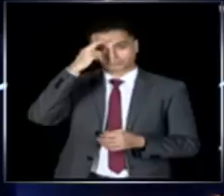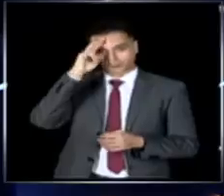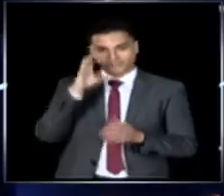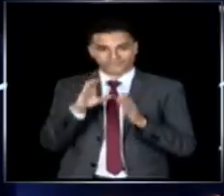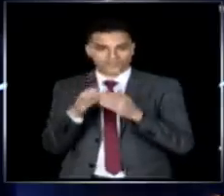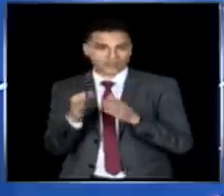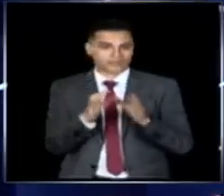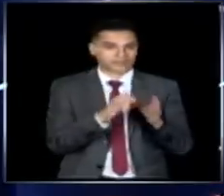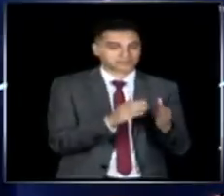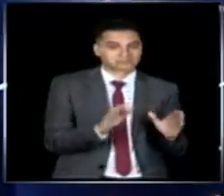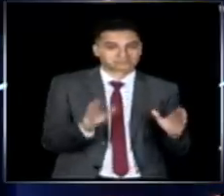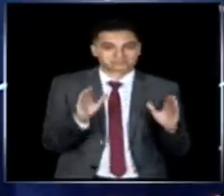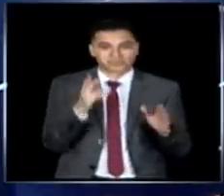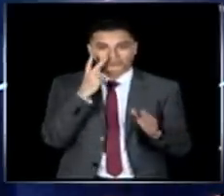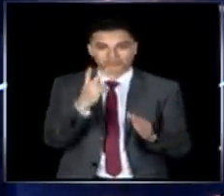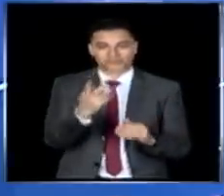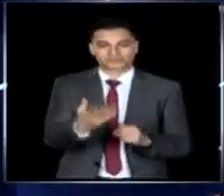الذهبي.